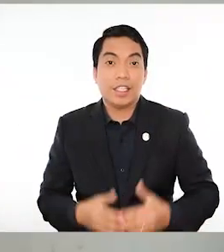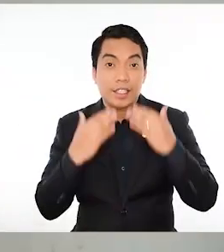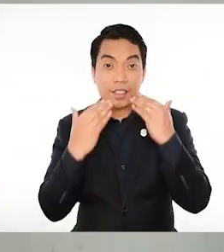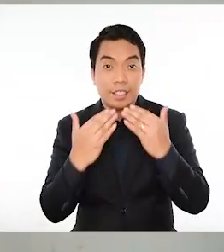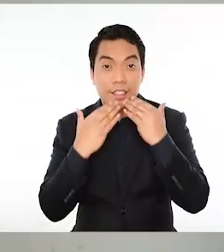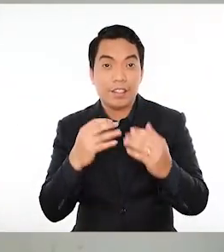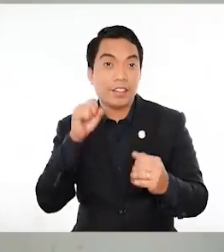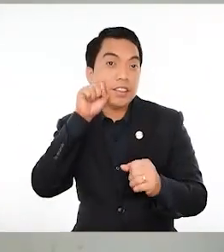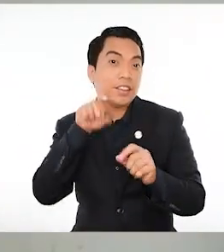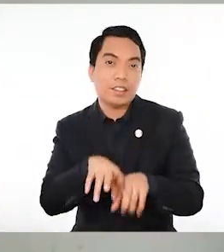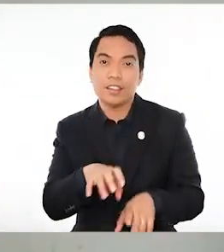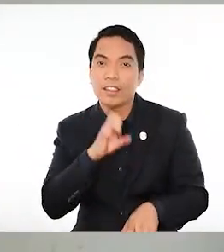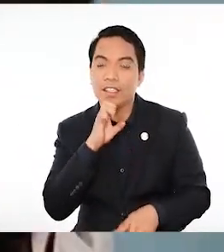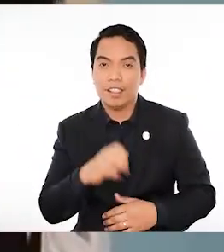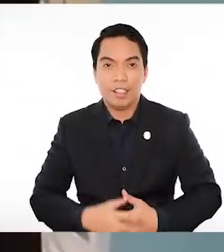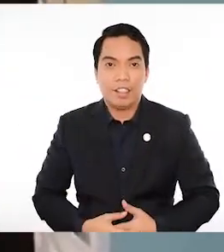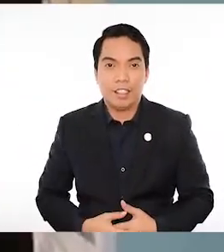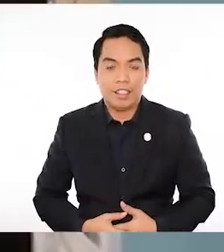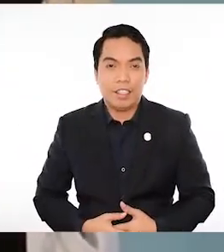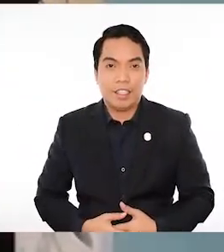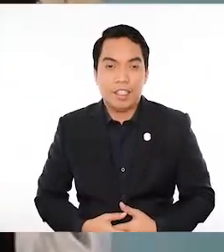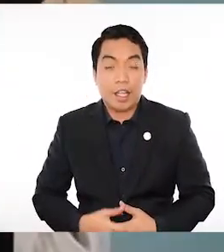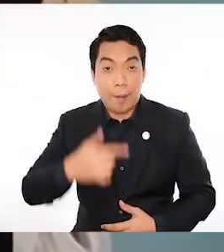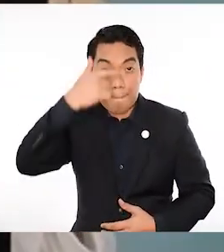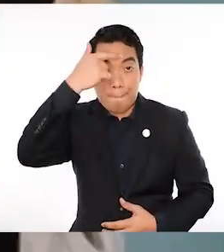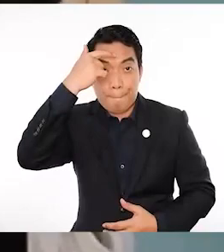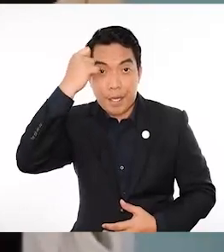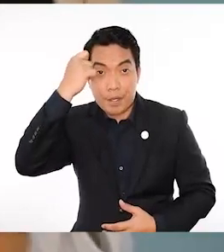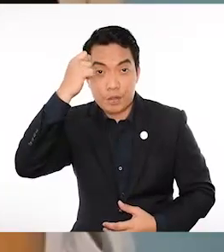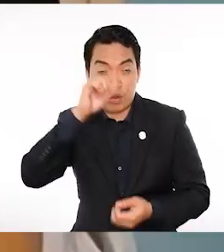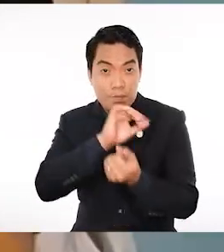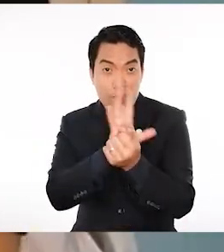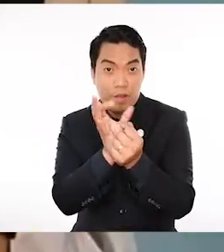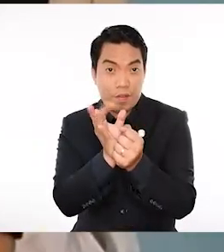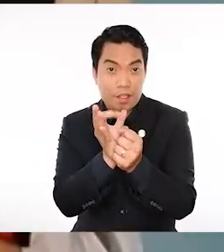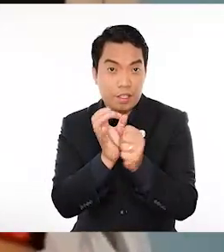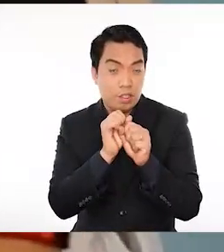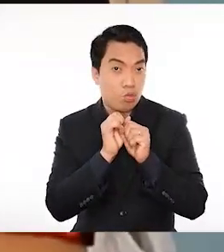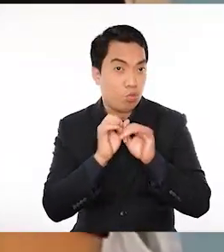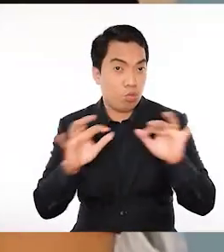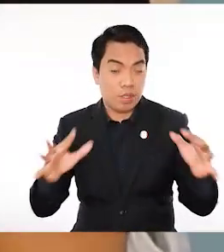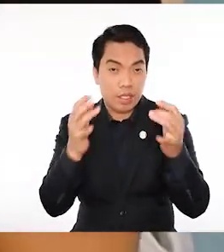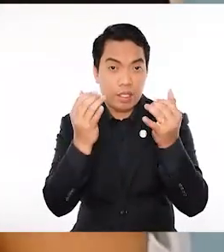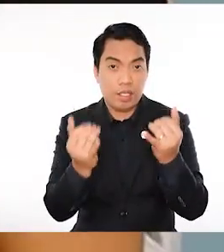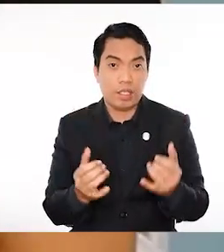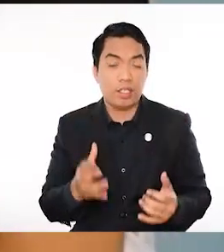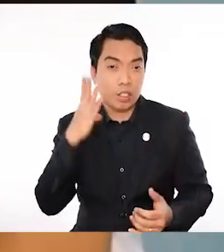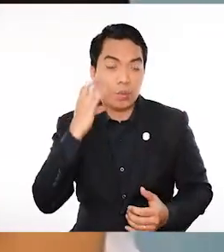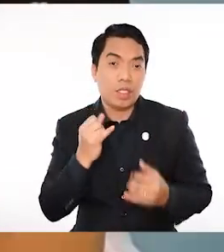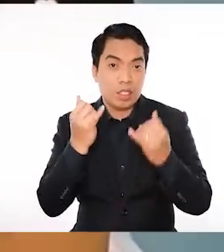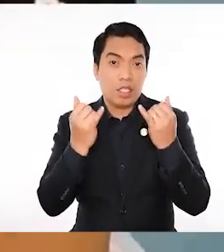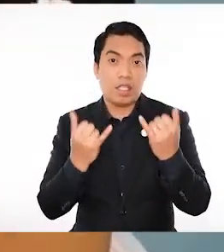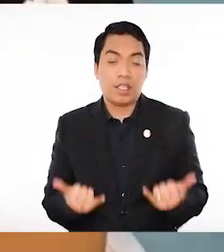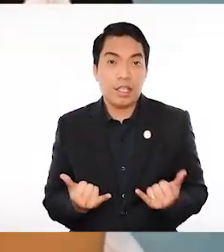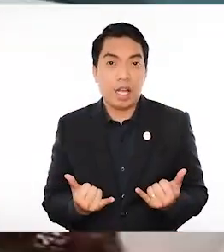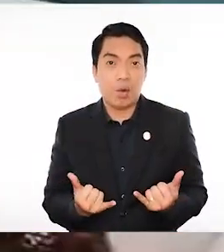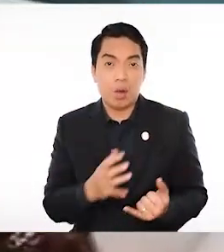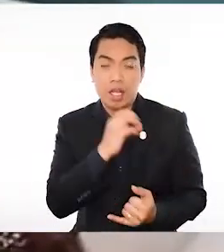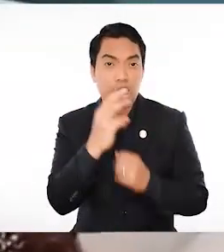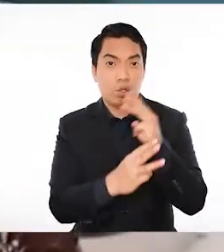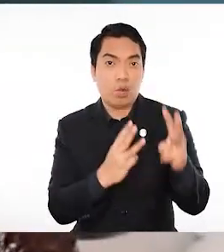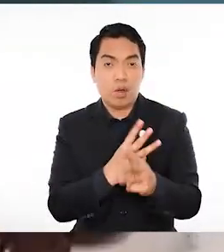Maraming salamat kapatid ni Ella. Dahil sa pandemya na ating nararanasan ngayon at ng buong mundo, dahil